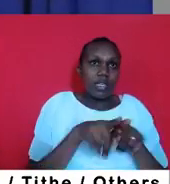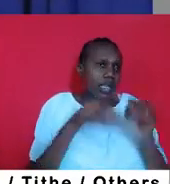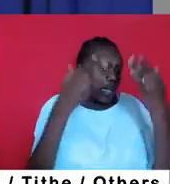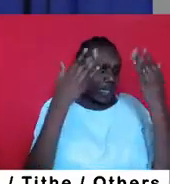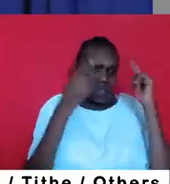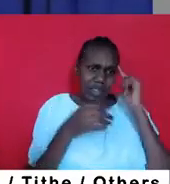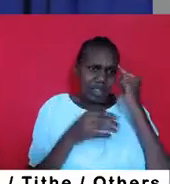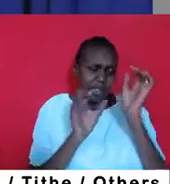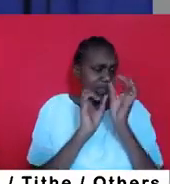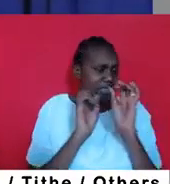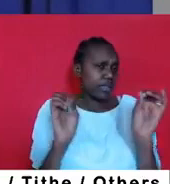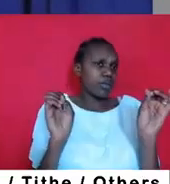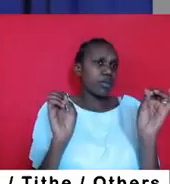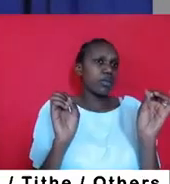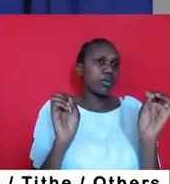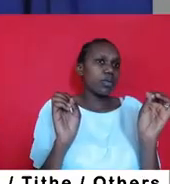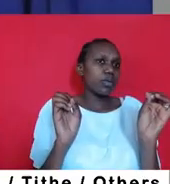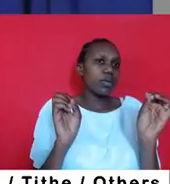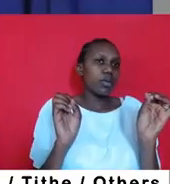sidhani